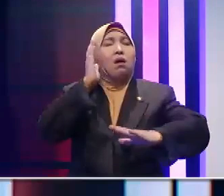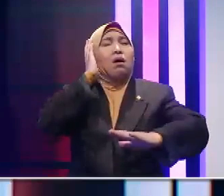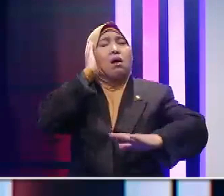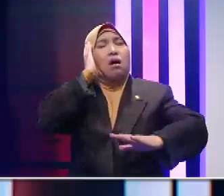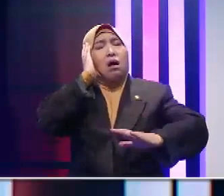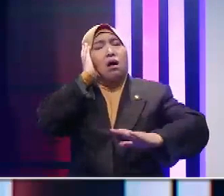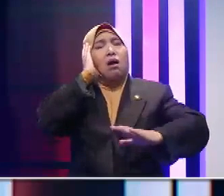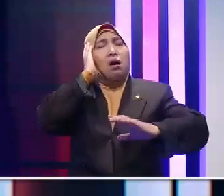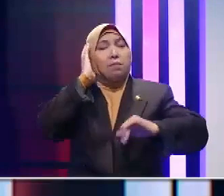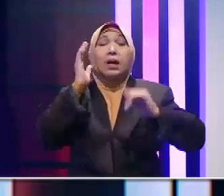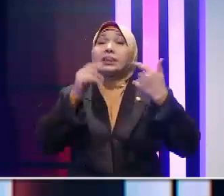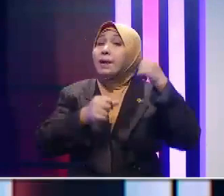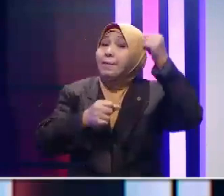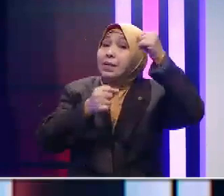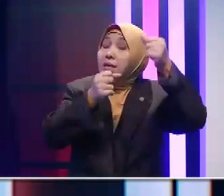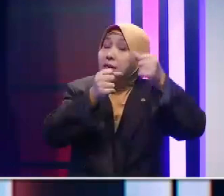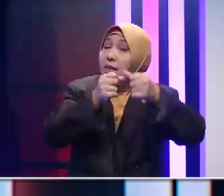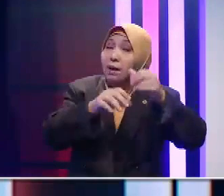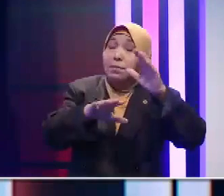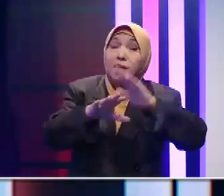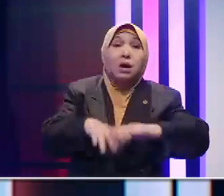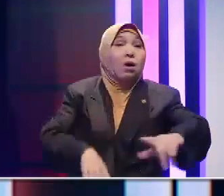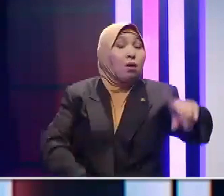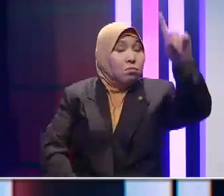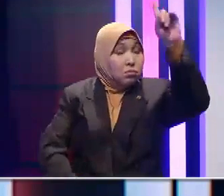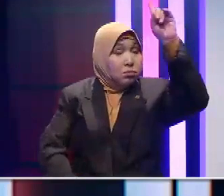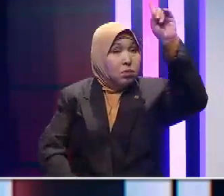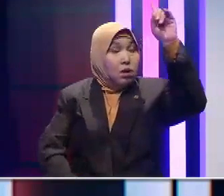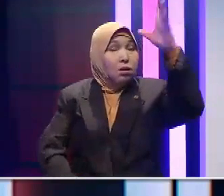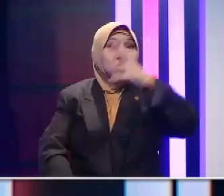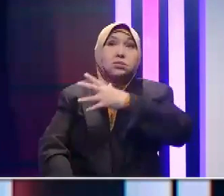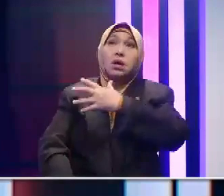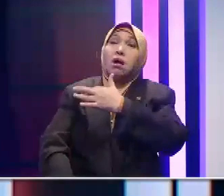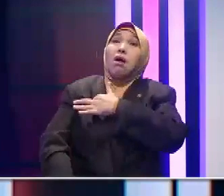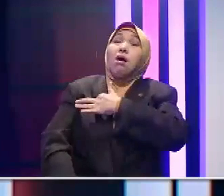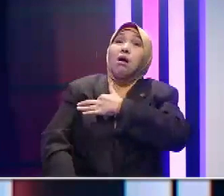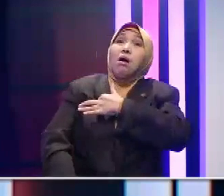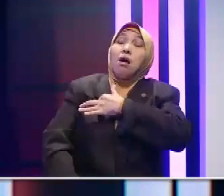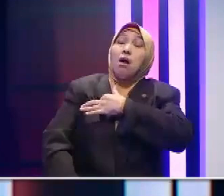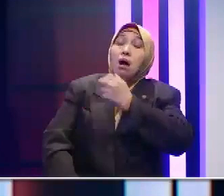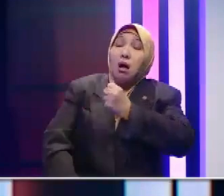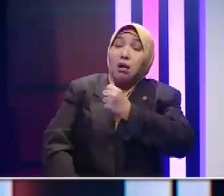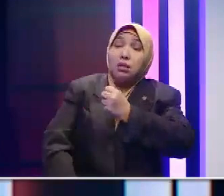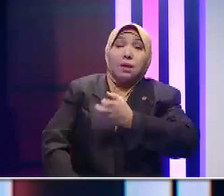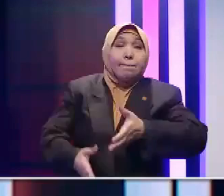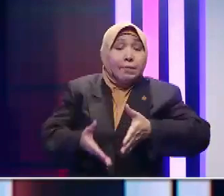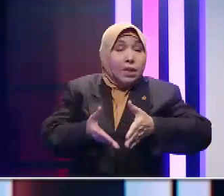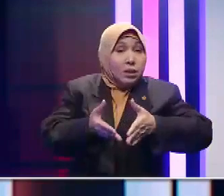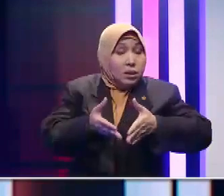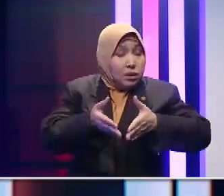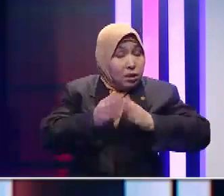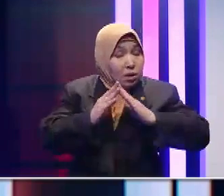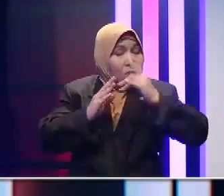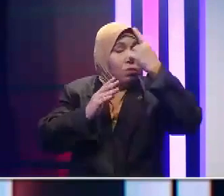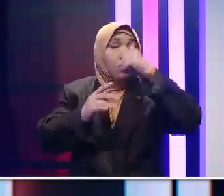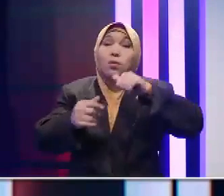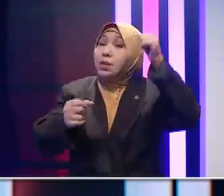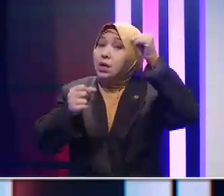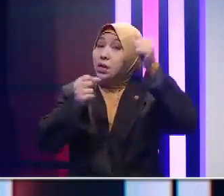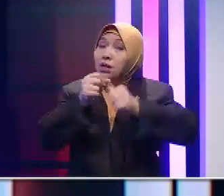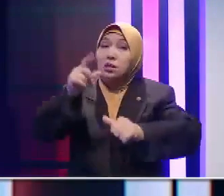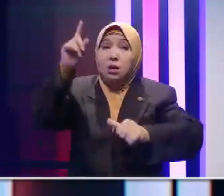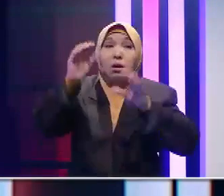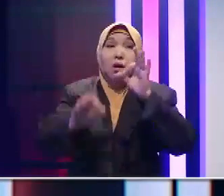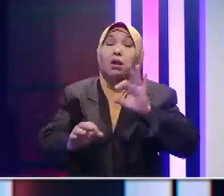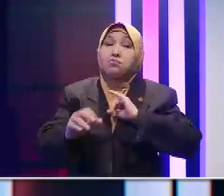mereka, mengingatkan mereka kepada Allah, menyentak hati mereka sehingga mereka diminta untuk mengingati Allah. Jadi kalau